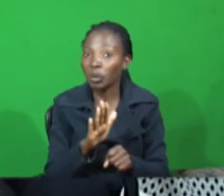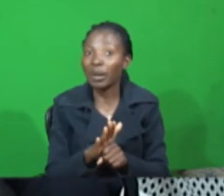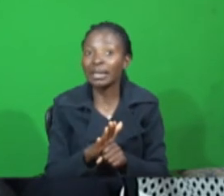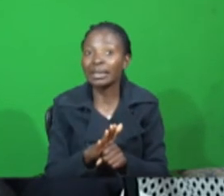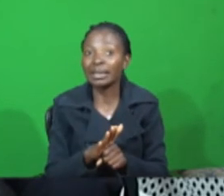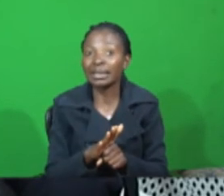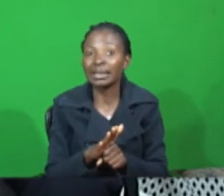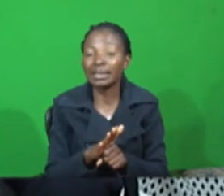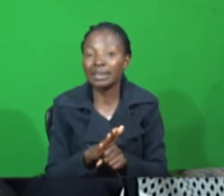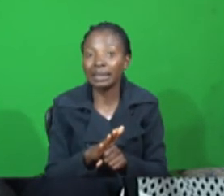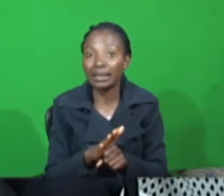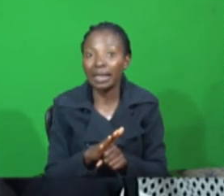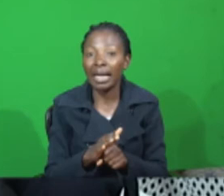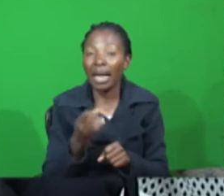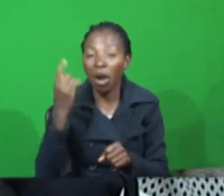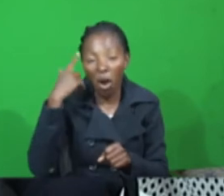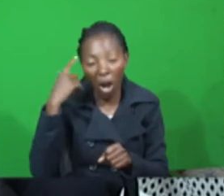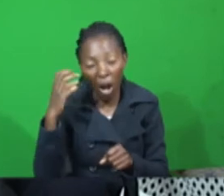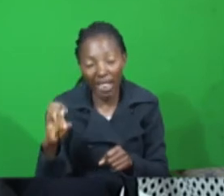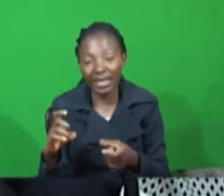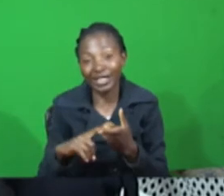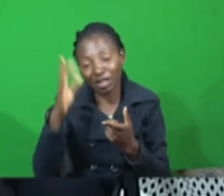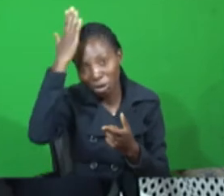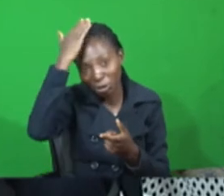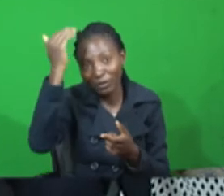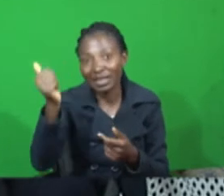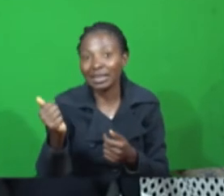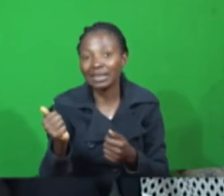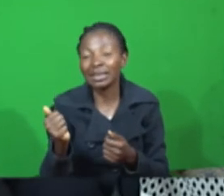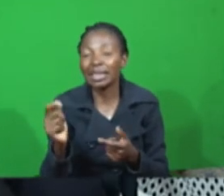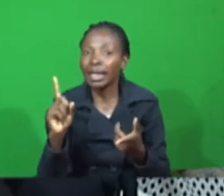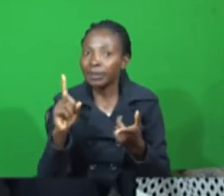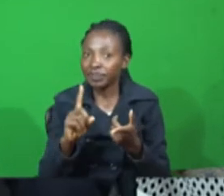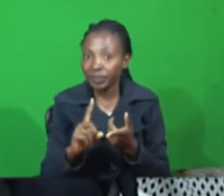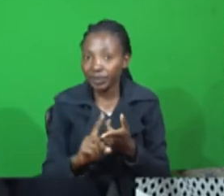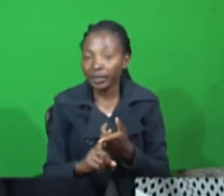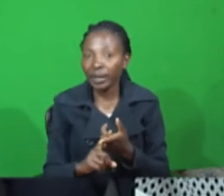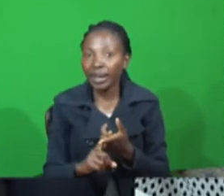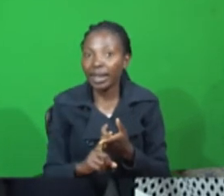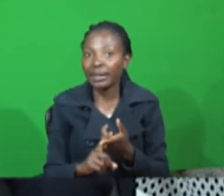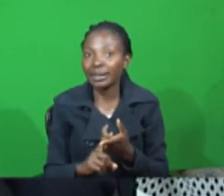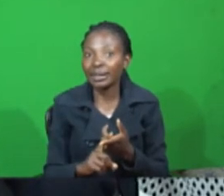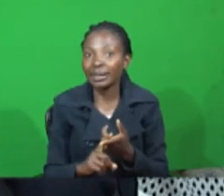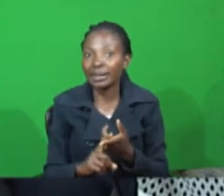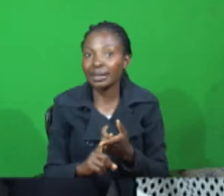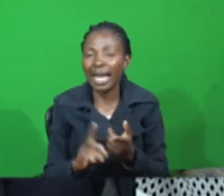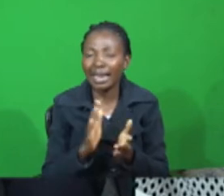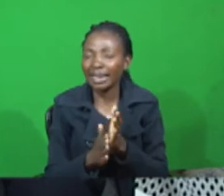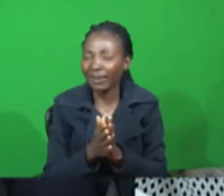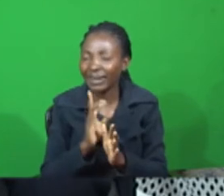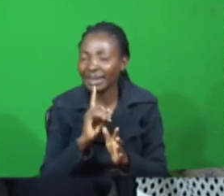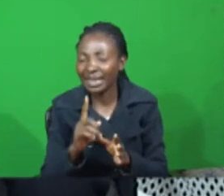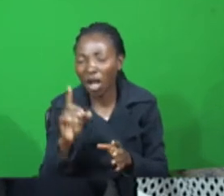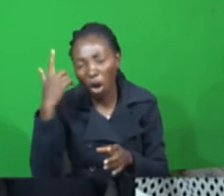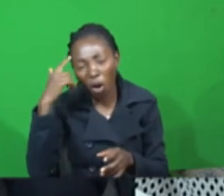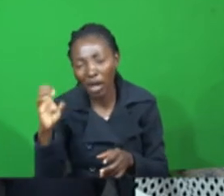kurambwa hwese nebhaibheri kumakoreji ende vanobva ndotaura kuti koreji yekwakatei